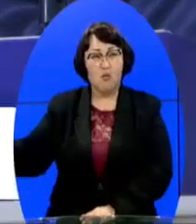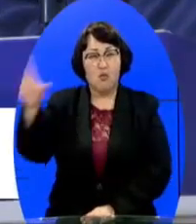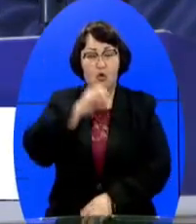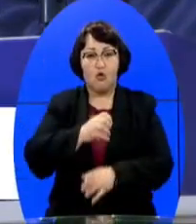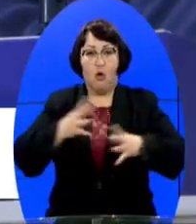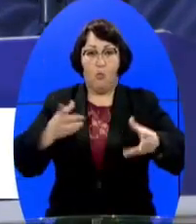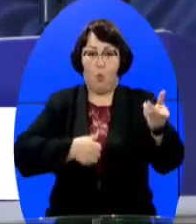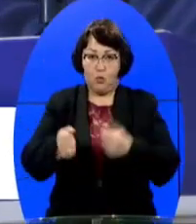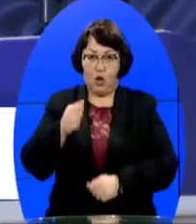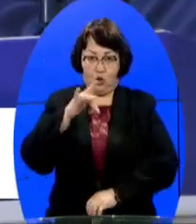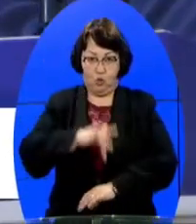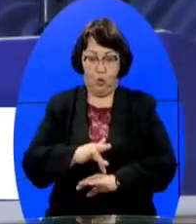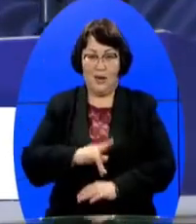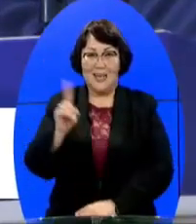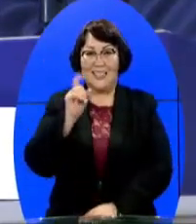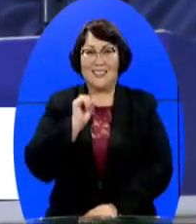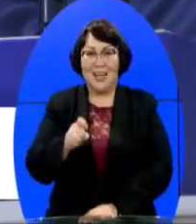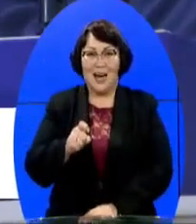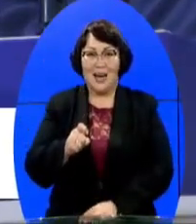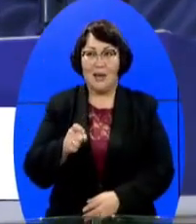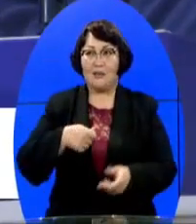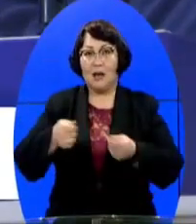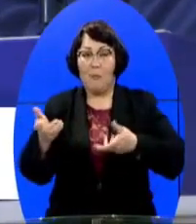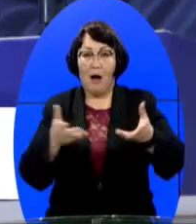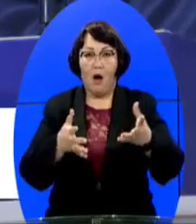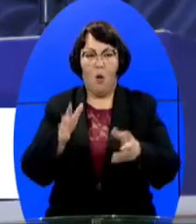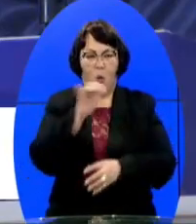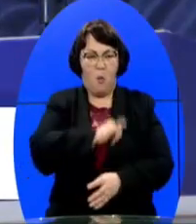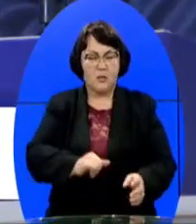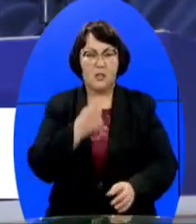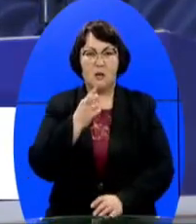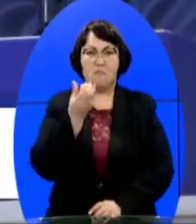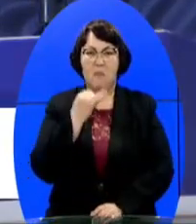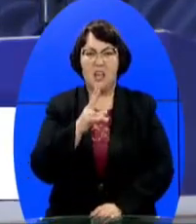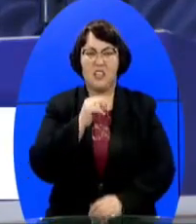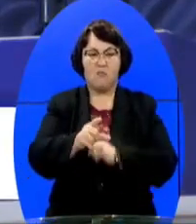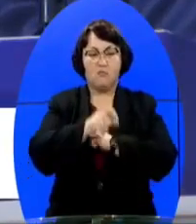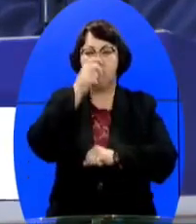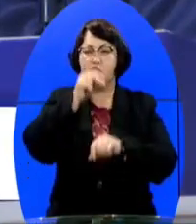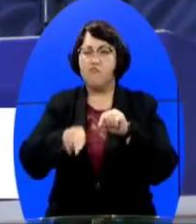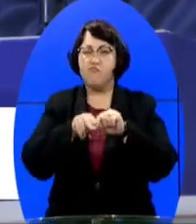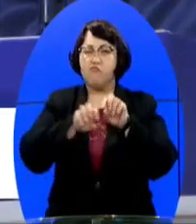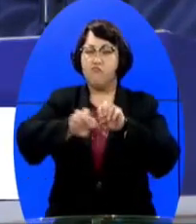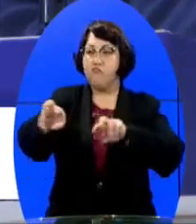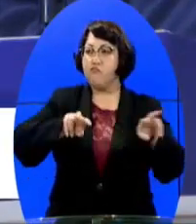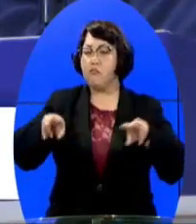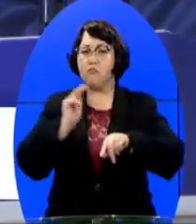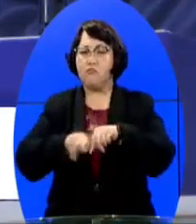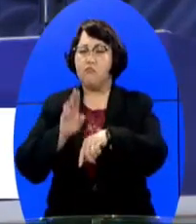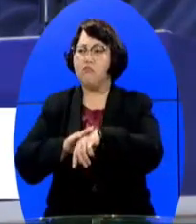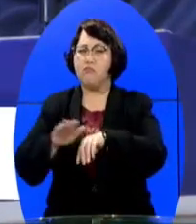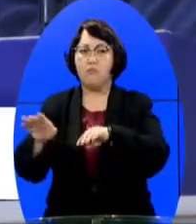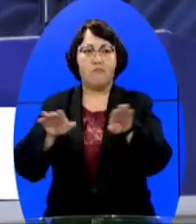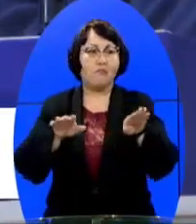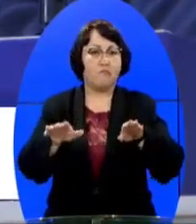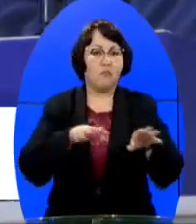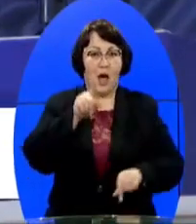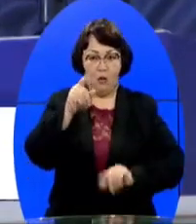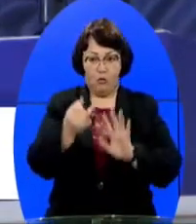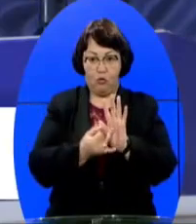төв захууд дээр бол улсын байцагч нар харж хяналт шалгалт хийж ажилласан. За 17-ны өдөр бол ямар нэг байдлаар одоо үнийн зохиомжтой